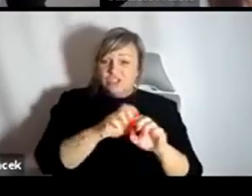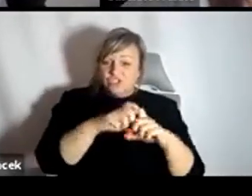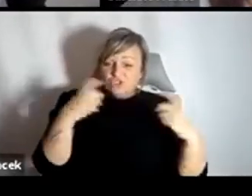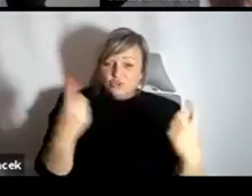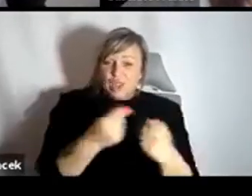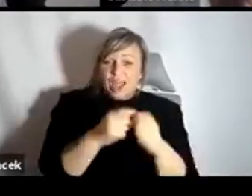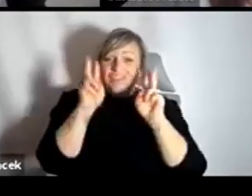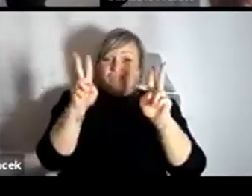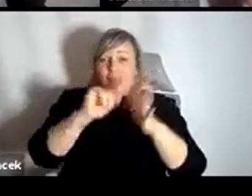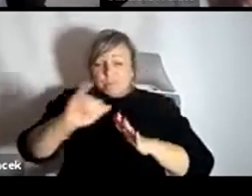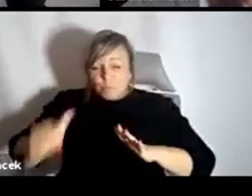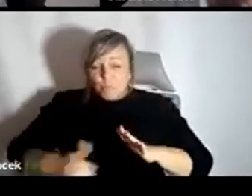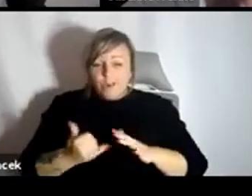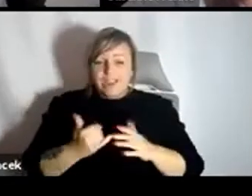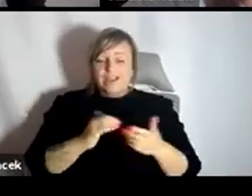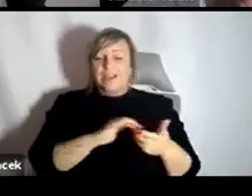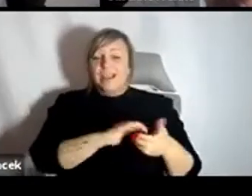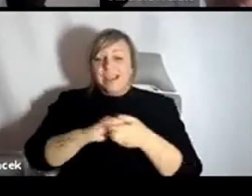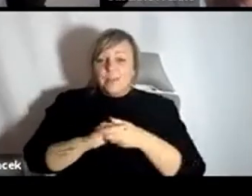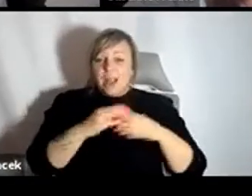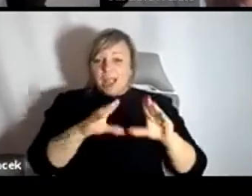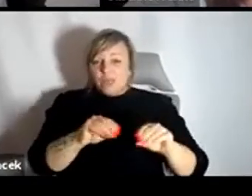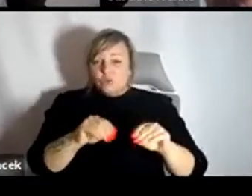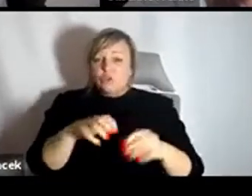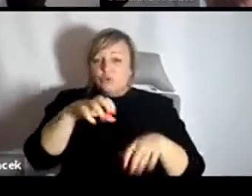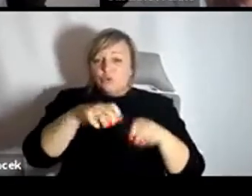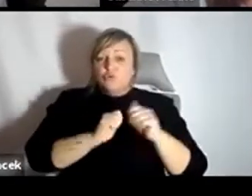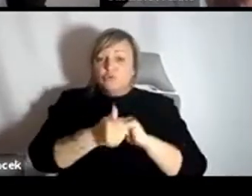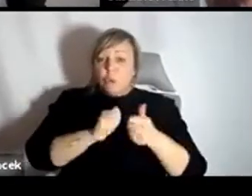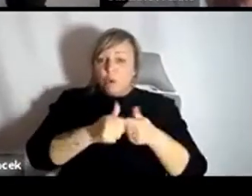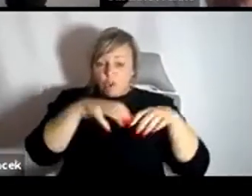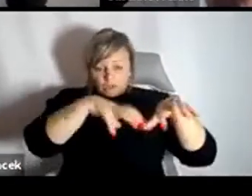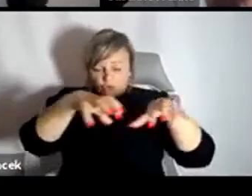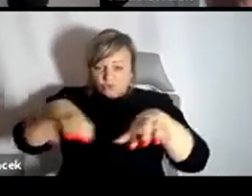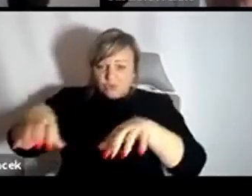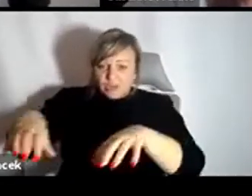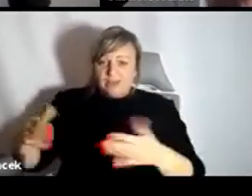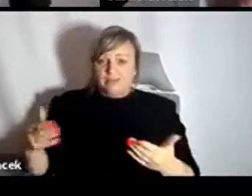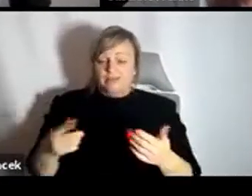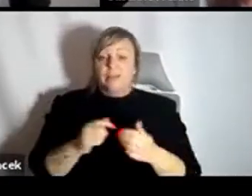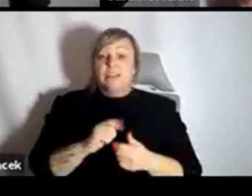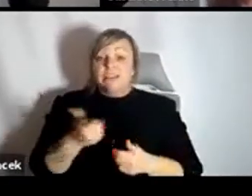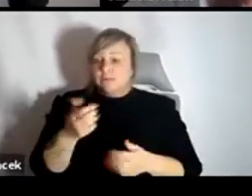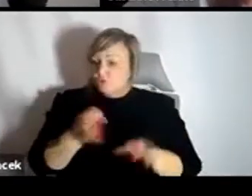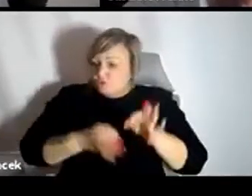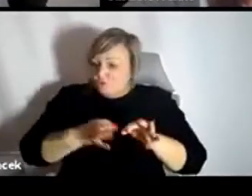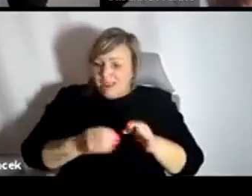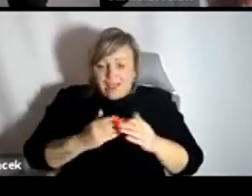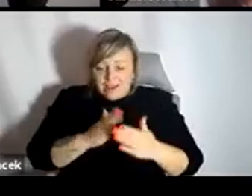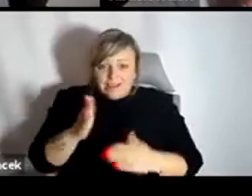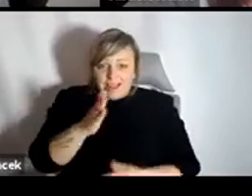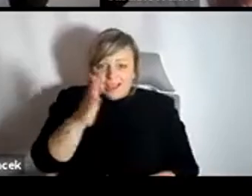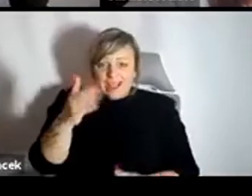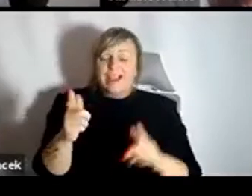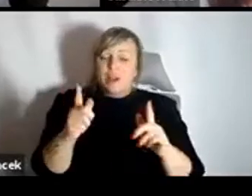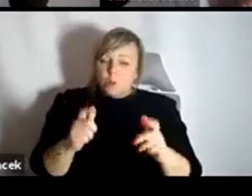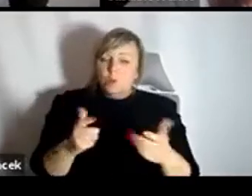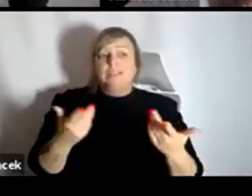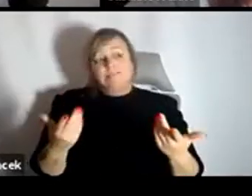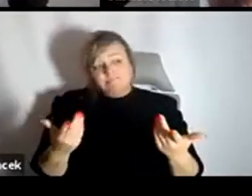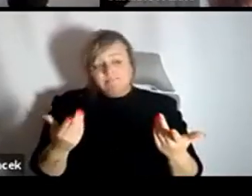ganzen gemeinnützigen Sportstätten, wo ja Spielerkarrieren erst losgehen. Also Gemeinwohl-